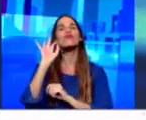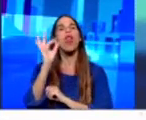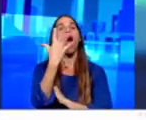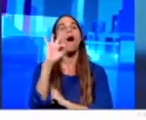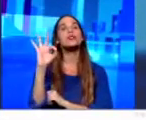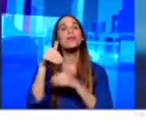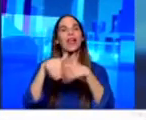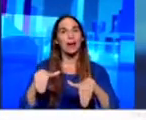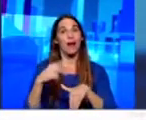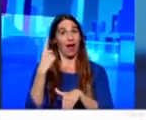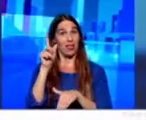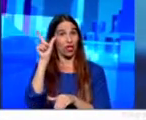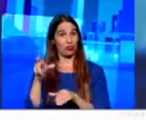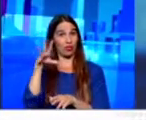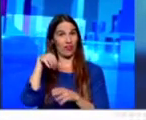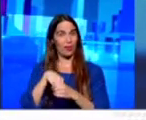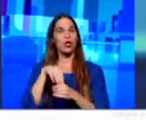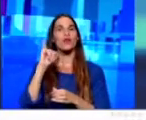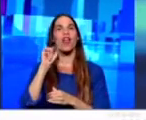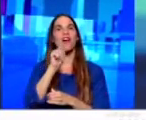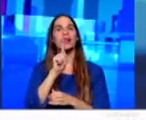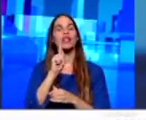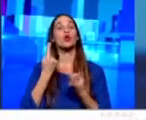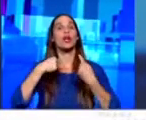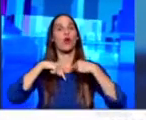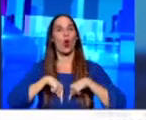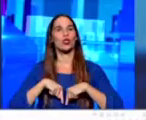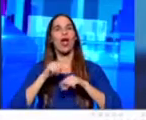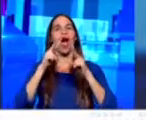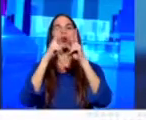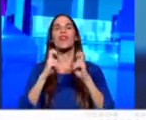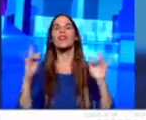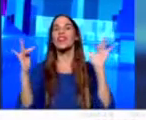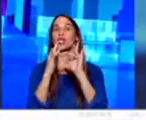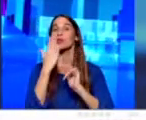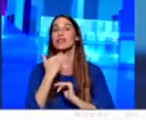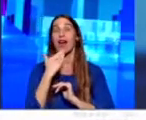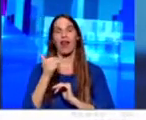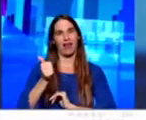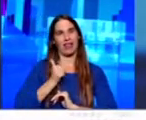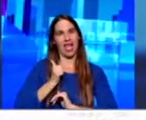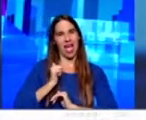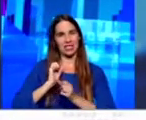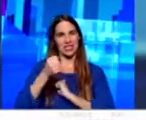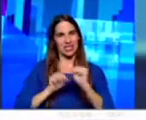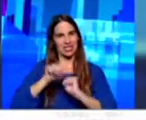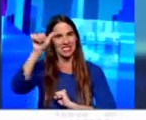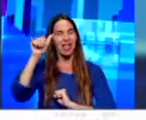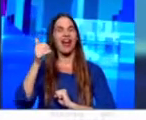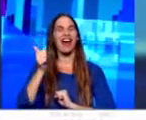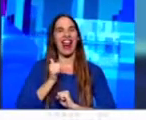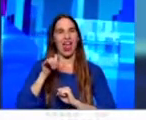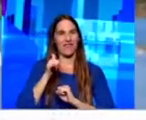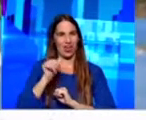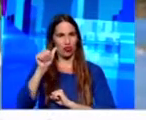אחד המשתתפים בקמפיין הוא יובל וגנר, יושב ראש עמותת נגישות ישראל, טייס חיל האוויר לשעבר שנפצע קשה בתאונת מסוק. שלום